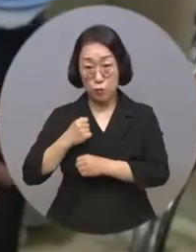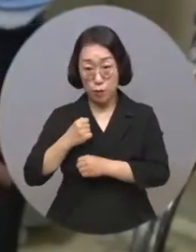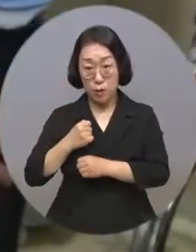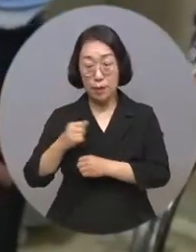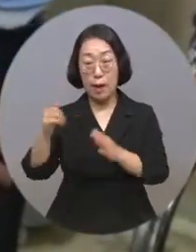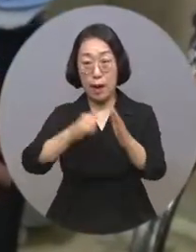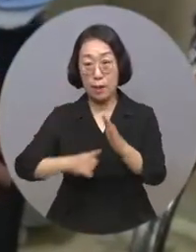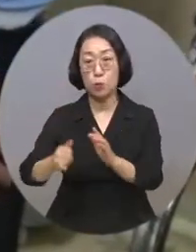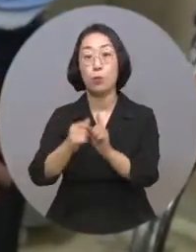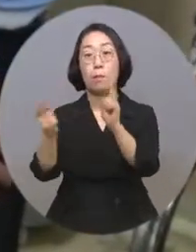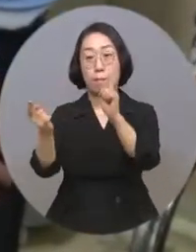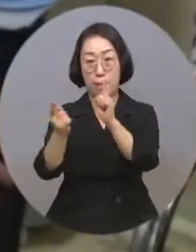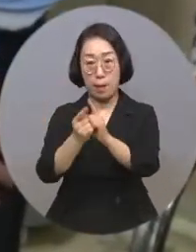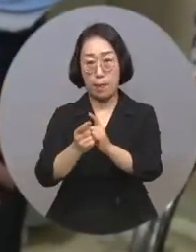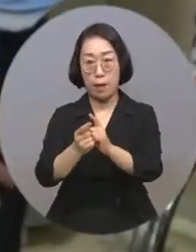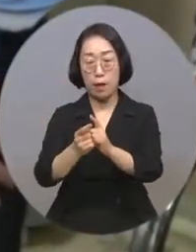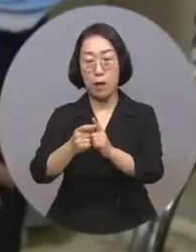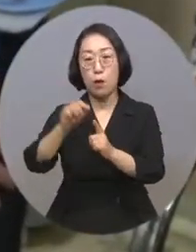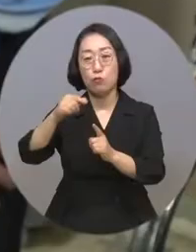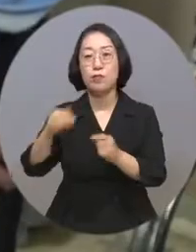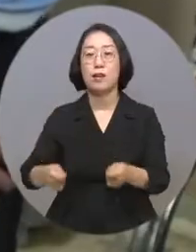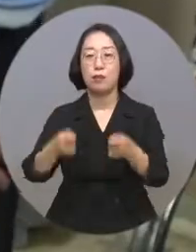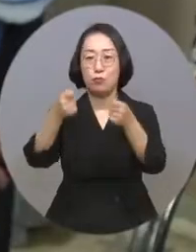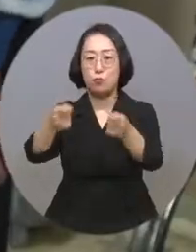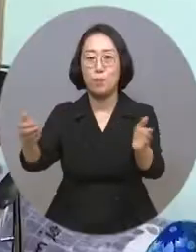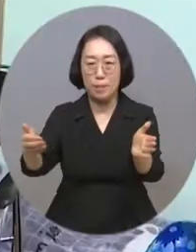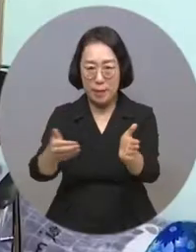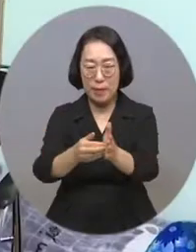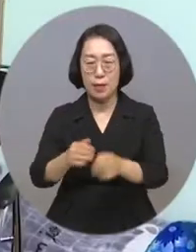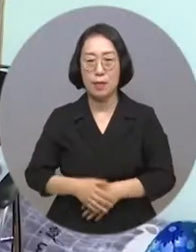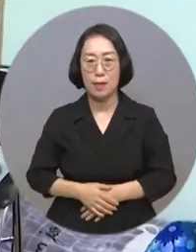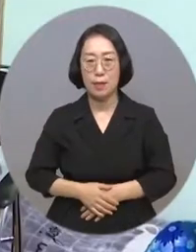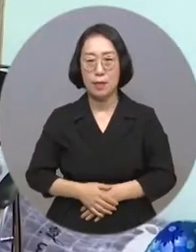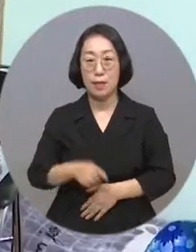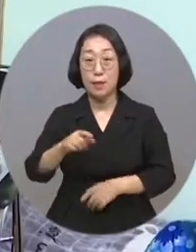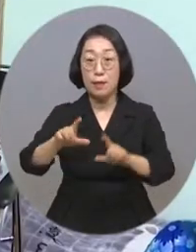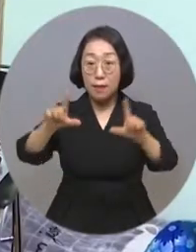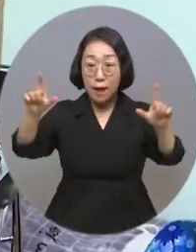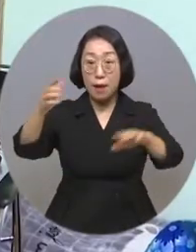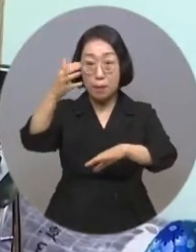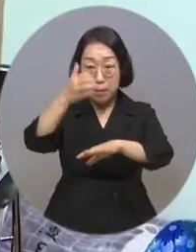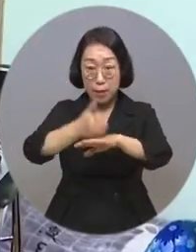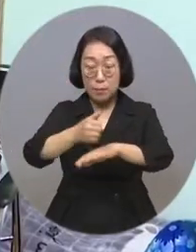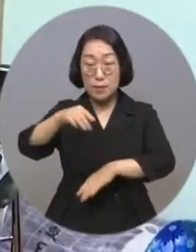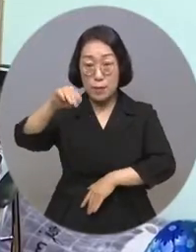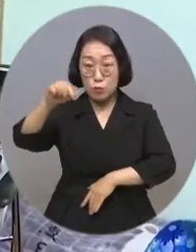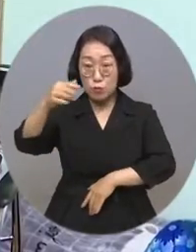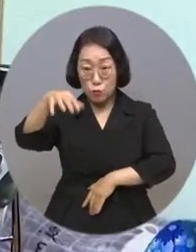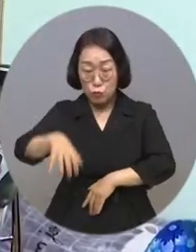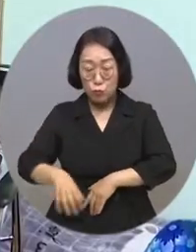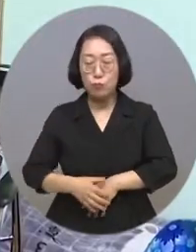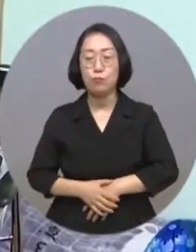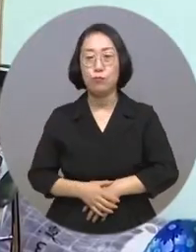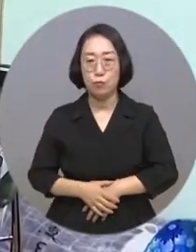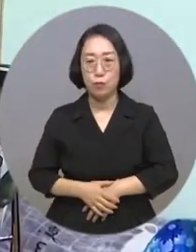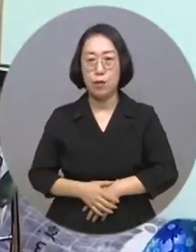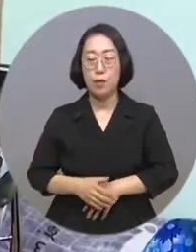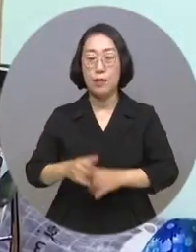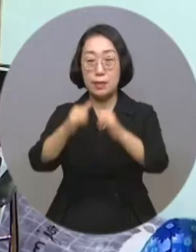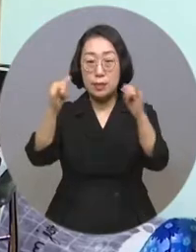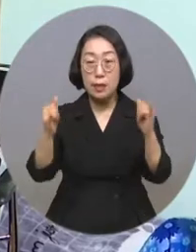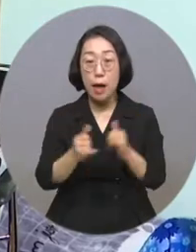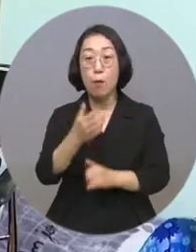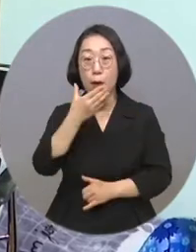찾아 화랑 무궁훈장을 수여했습니다. 이번 행사를 마지막으로 장수군은 사회복지협의회와